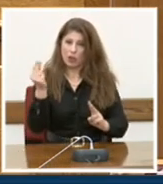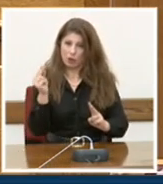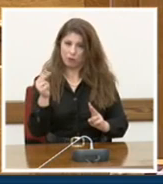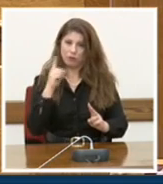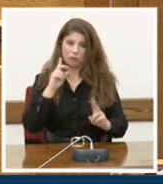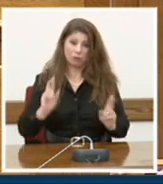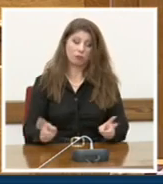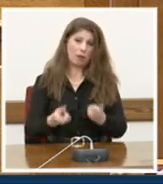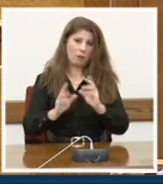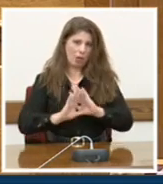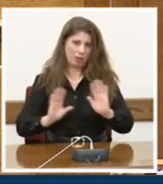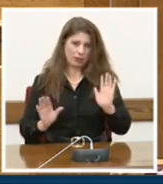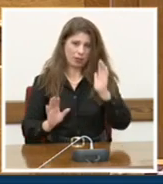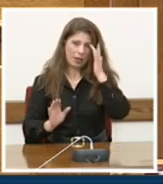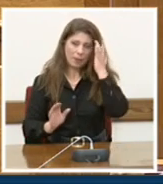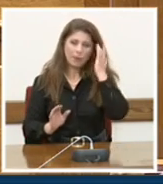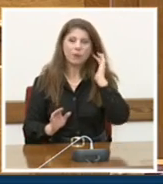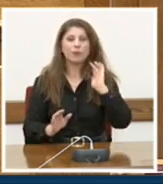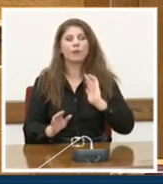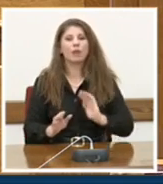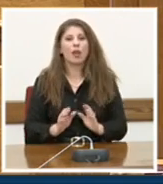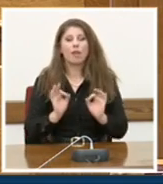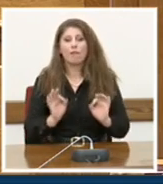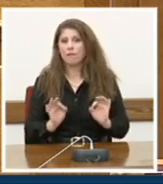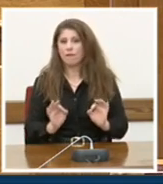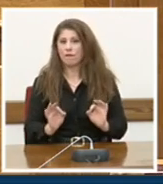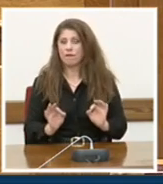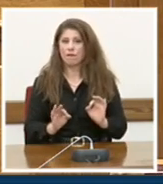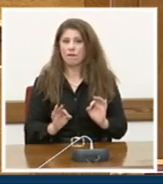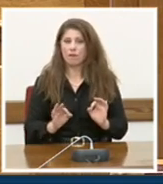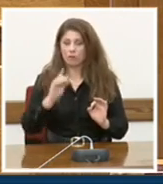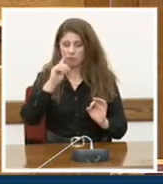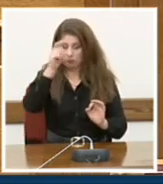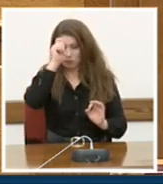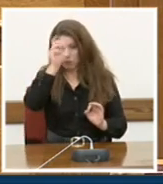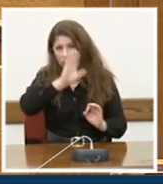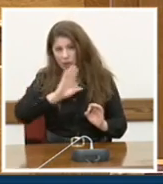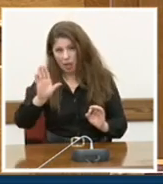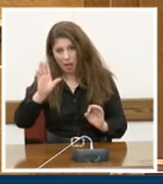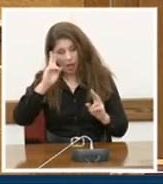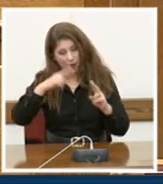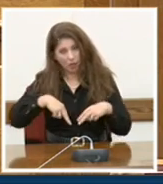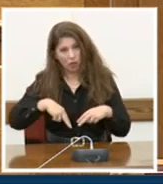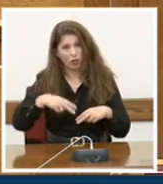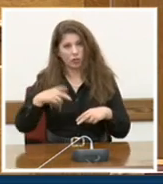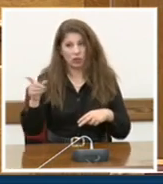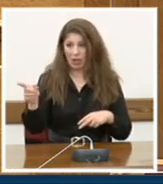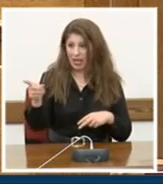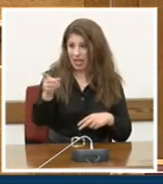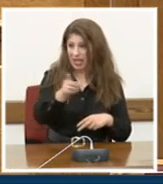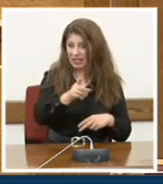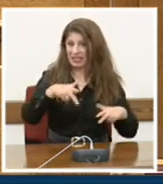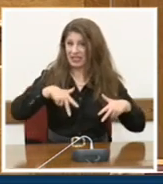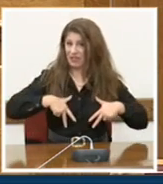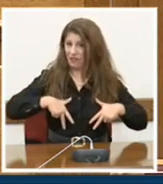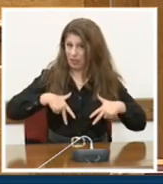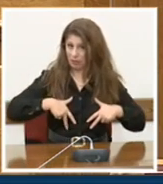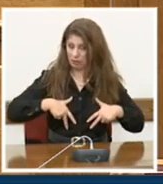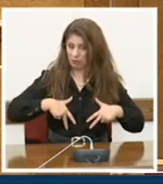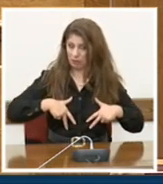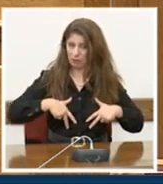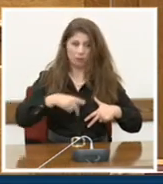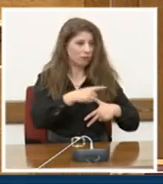αποκαλυπτικά. Βέβαια, οφείλουμε να σας αναγνωρίσουμε πως τόσο εσείς της κυβέρνησης, όσο και